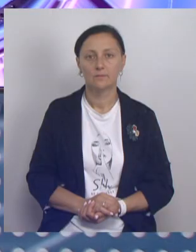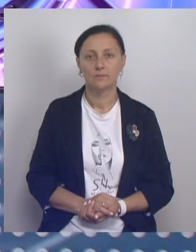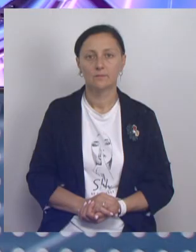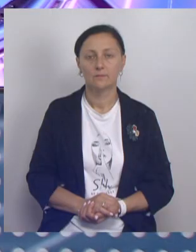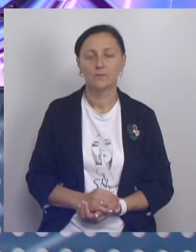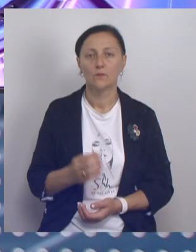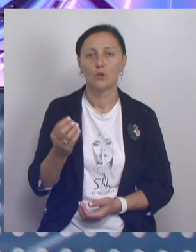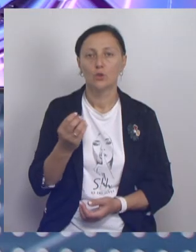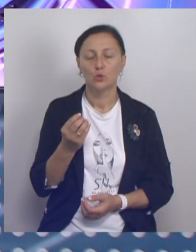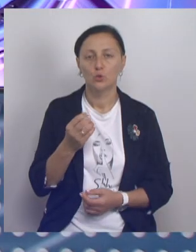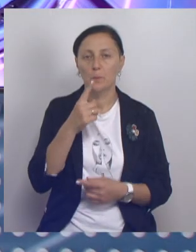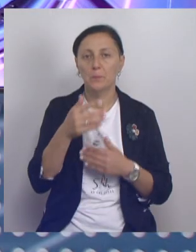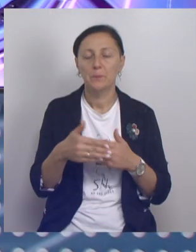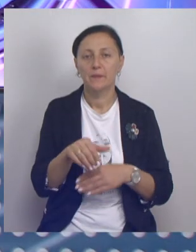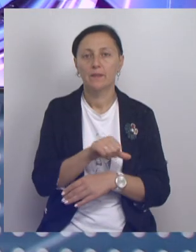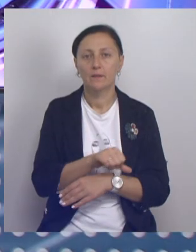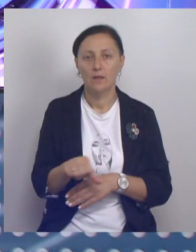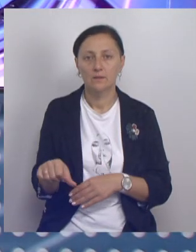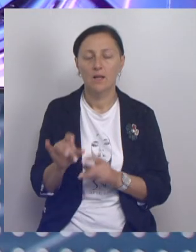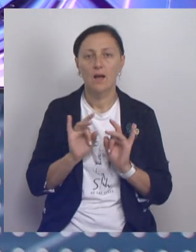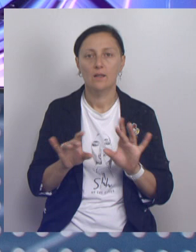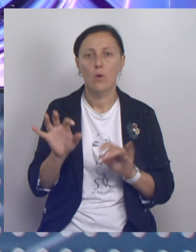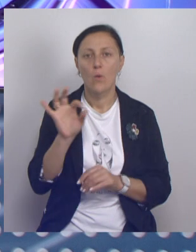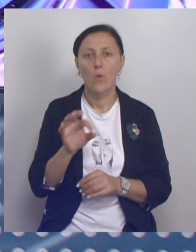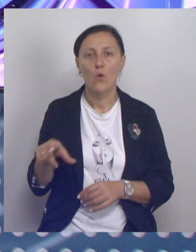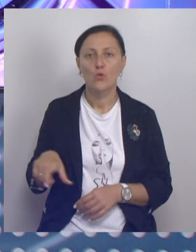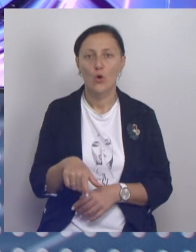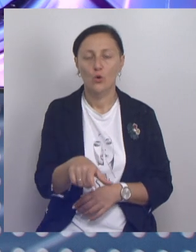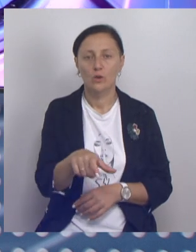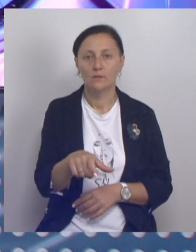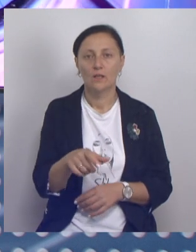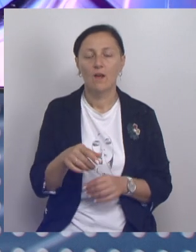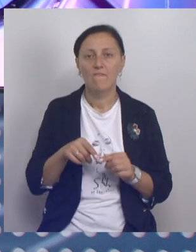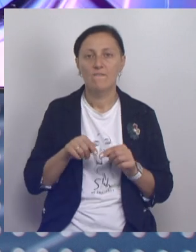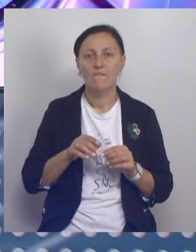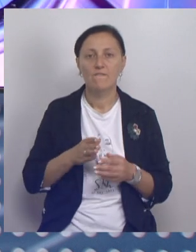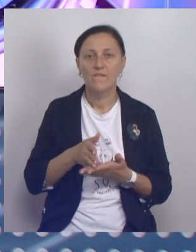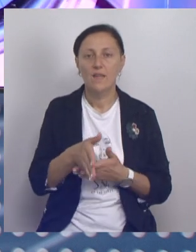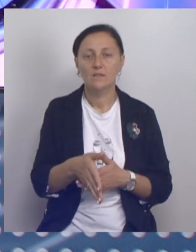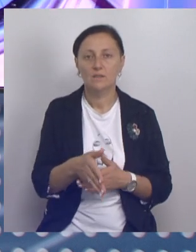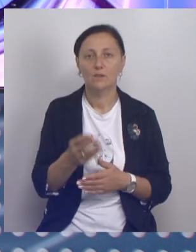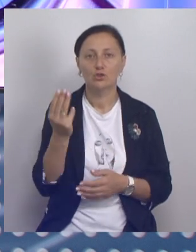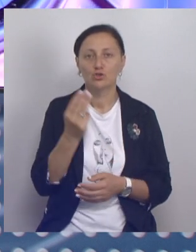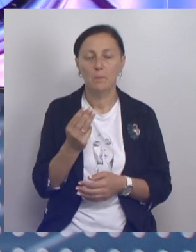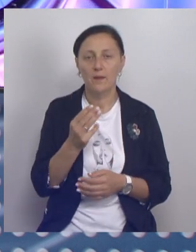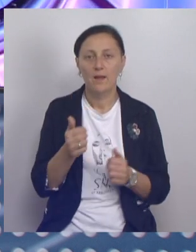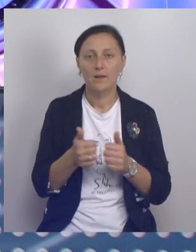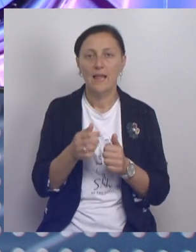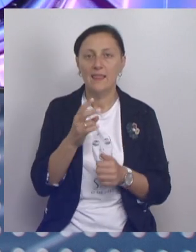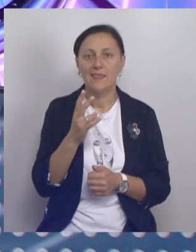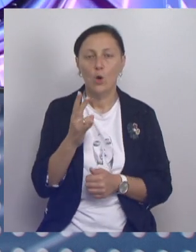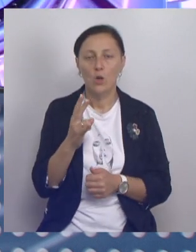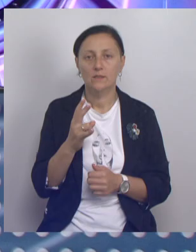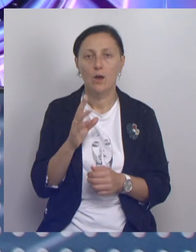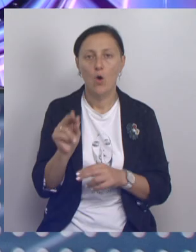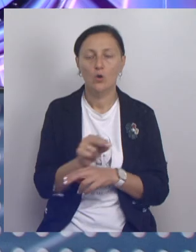Еще задержимся в приграничном муниципалитете и расскажем о дорогах. Трассу на въезде в Шебекино со стороны Никольского храма капитально отремонтируют к